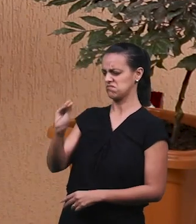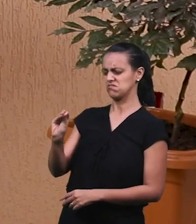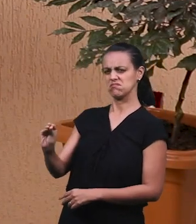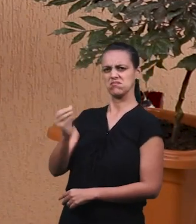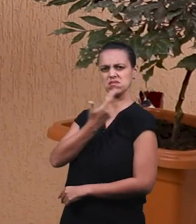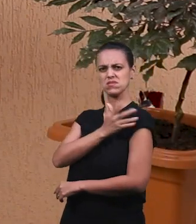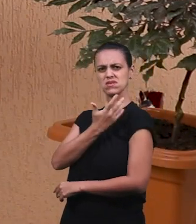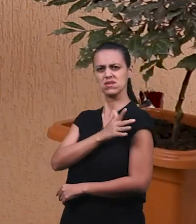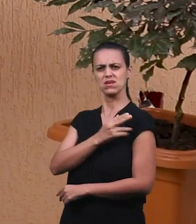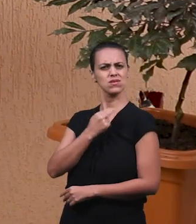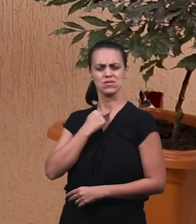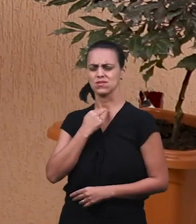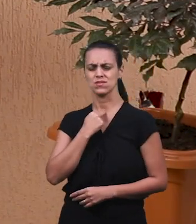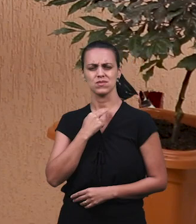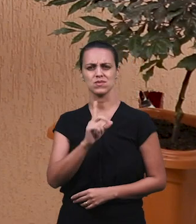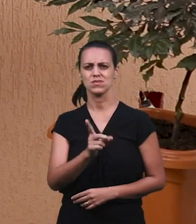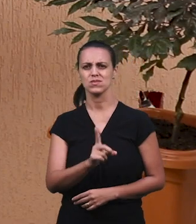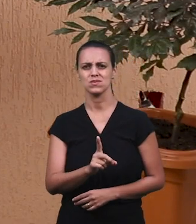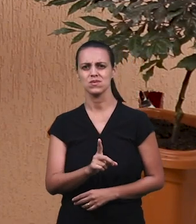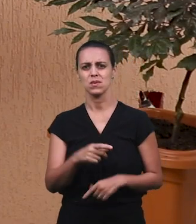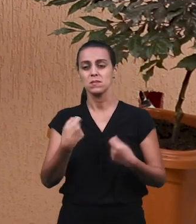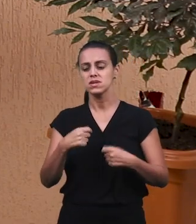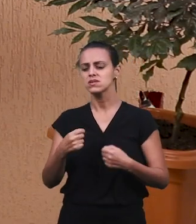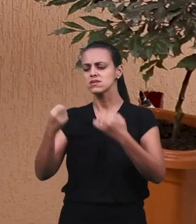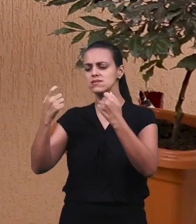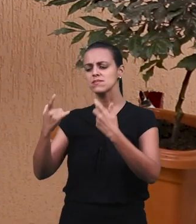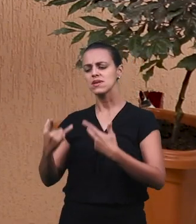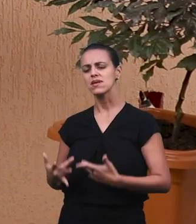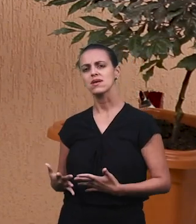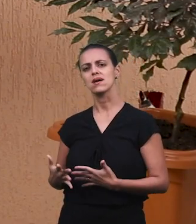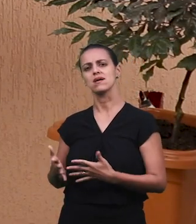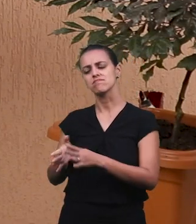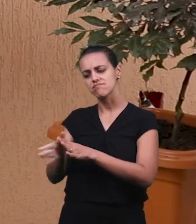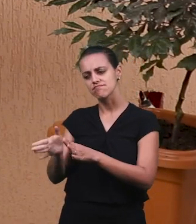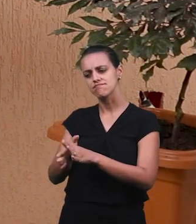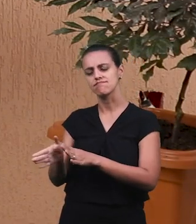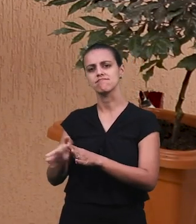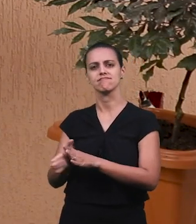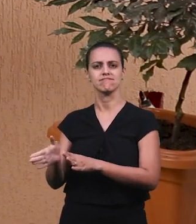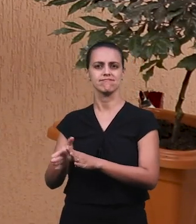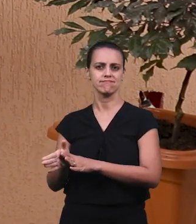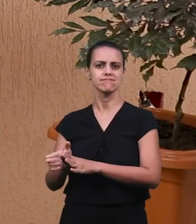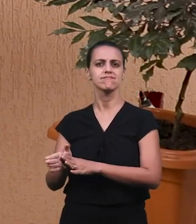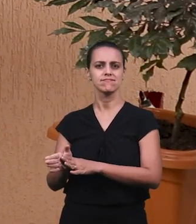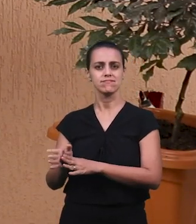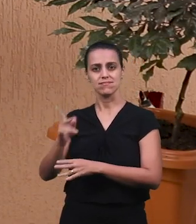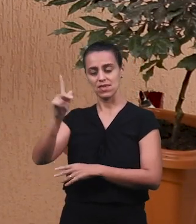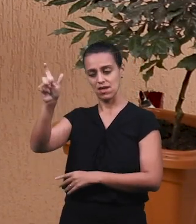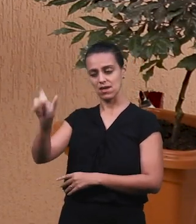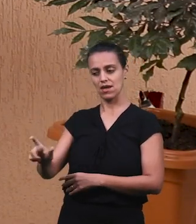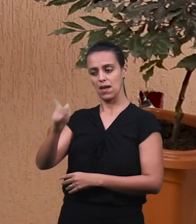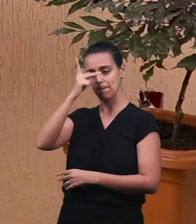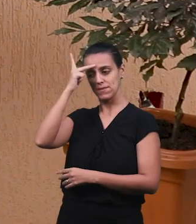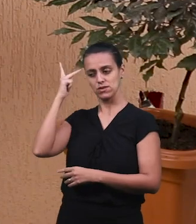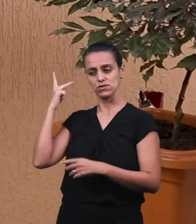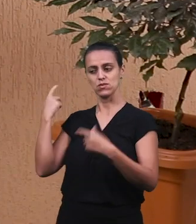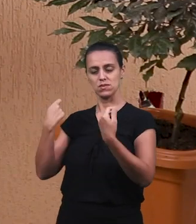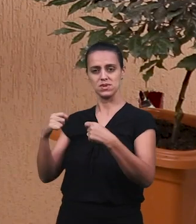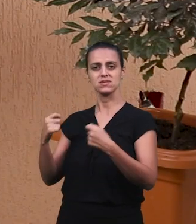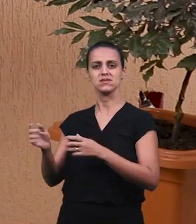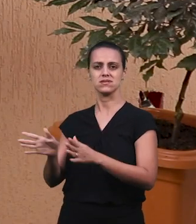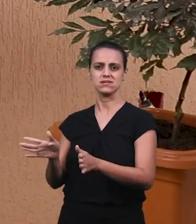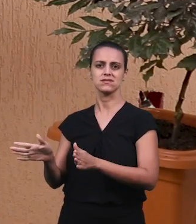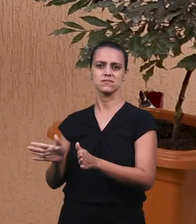aucun type de discrimination, stéréotype dans le comportement envers ceux qui ont des